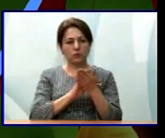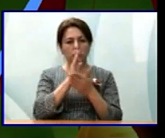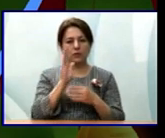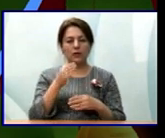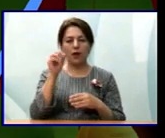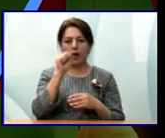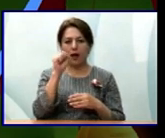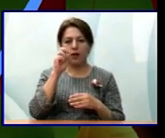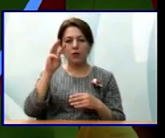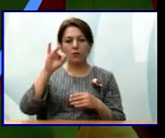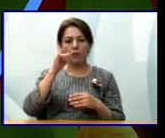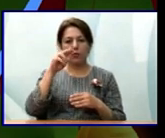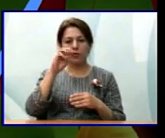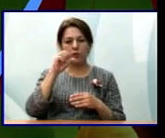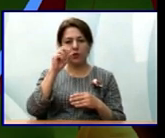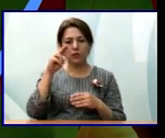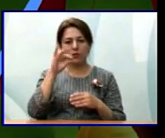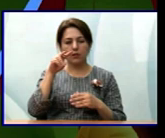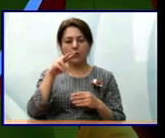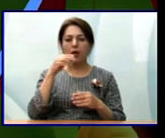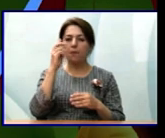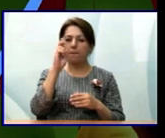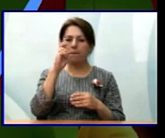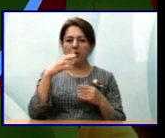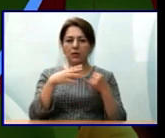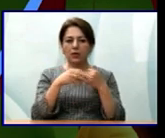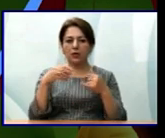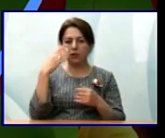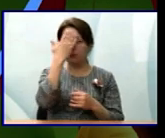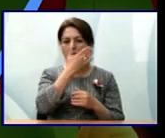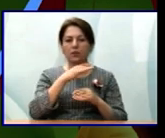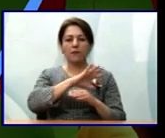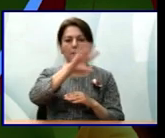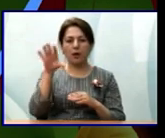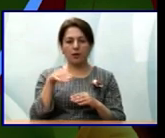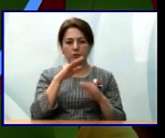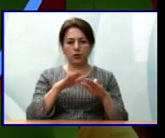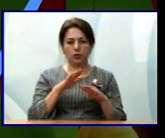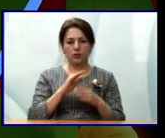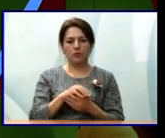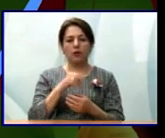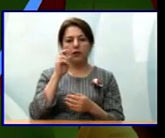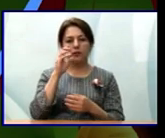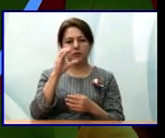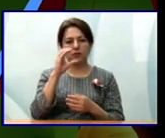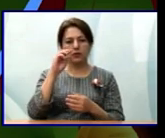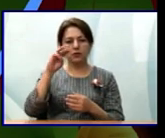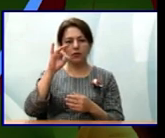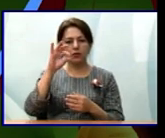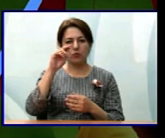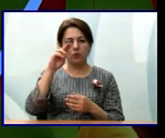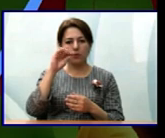A. Mo'tadil, B. Yer yuzining barcha qit'alarida, C. Tropik